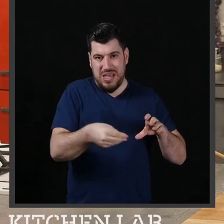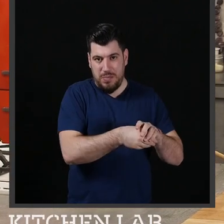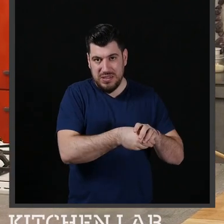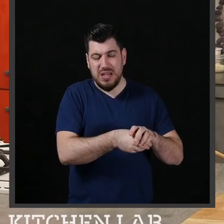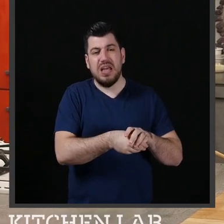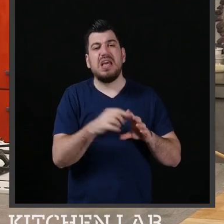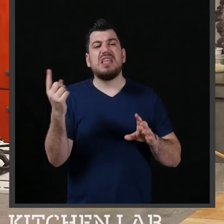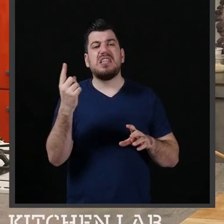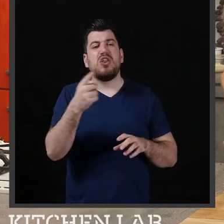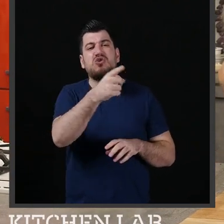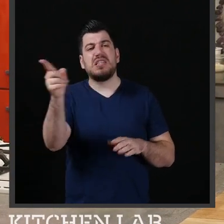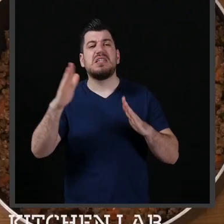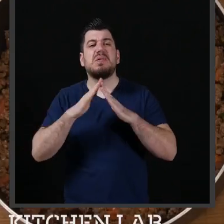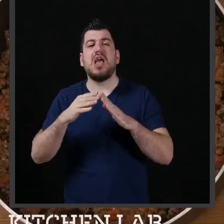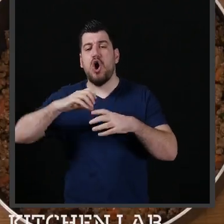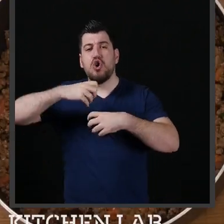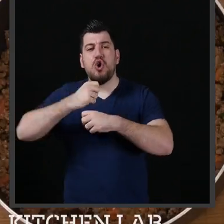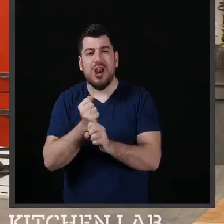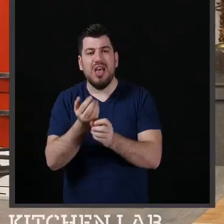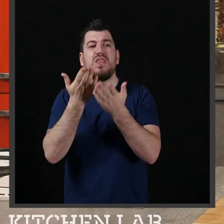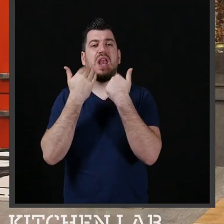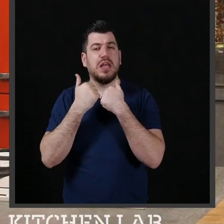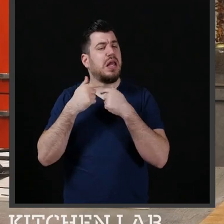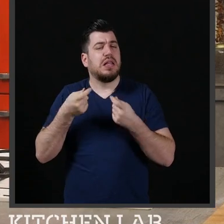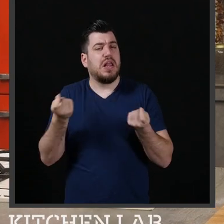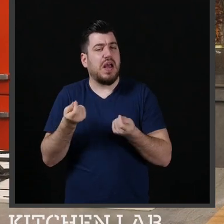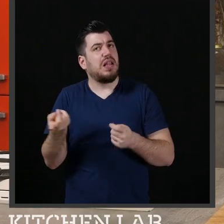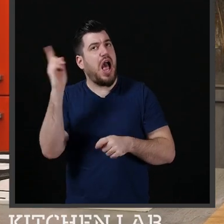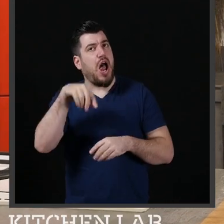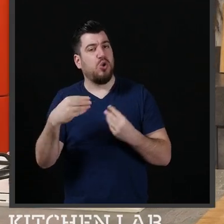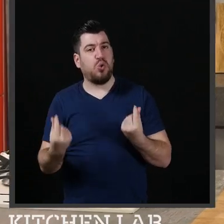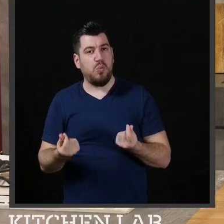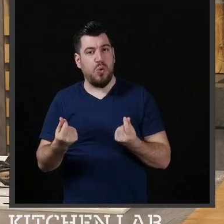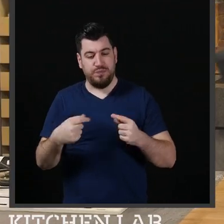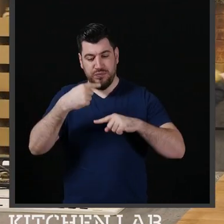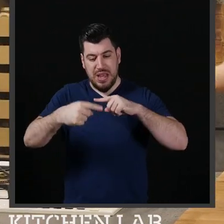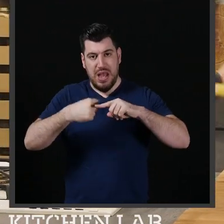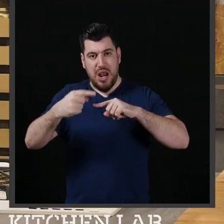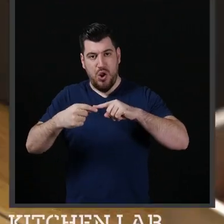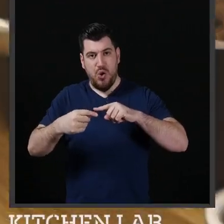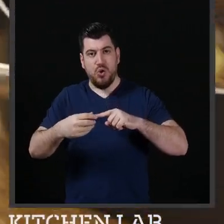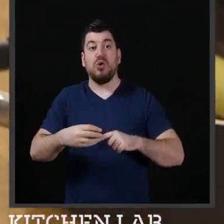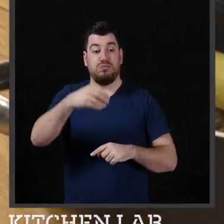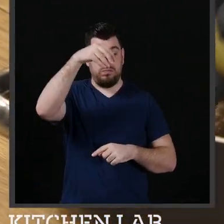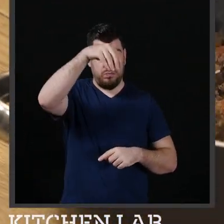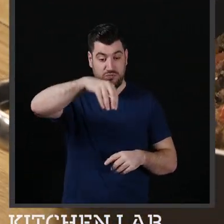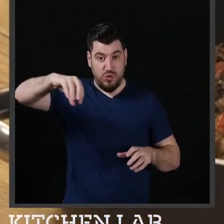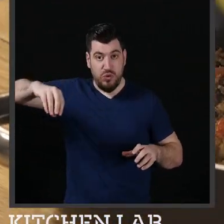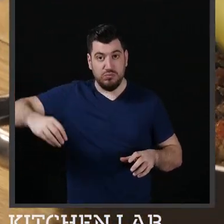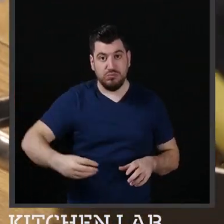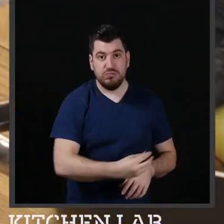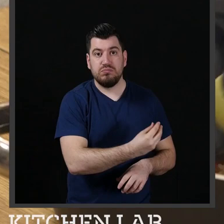στο σπίτι. Τι θα κάνετε? Πολύ απλά, παίρνετε το κανελόνι και το βουτάτε μέσα στη γέμιση.